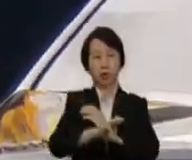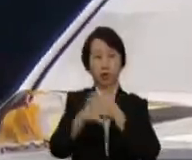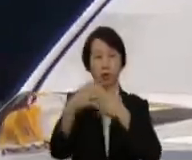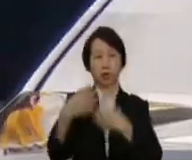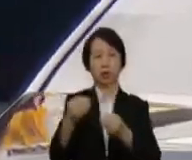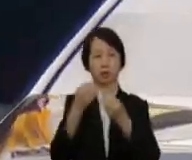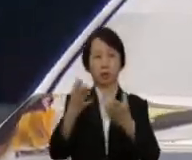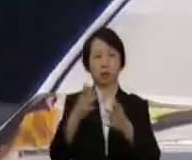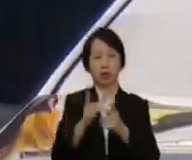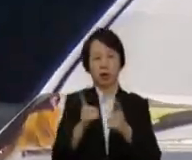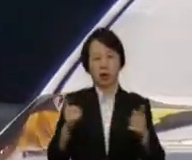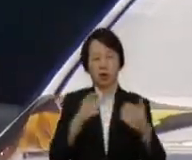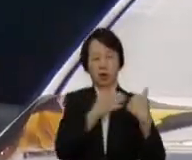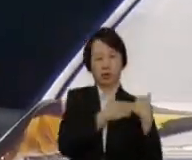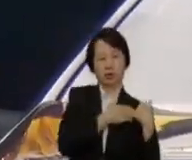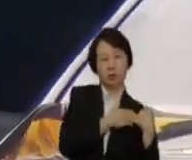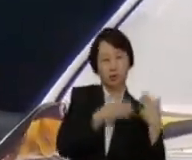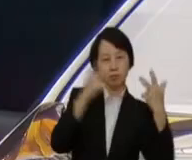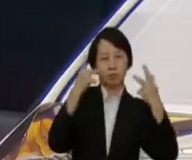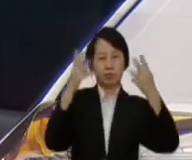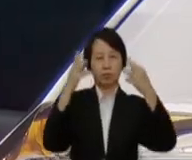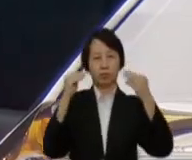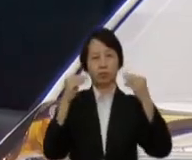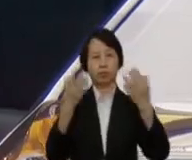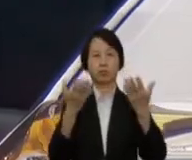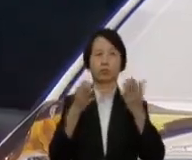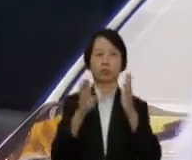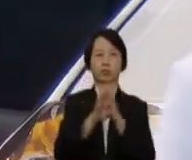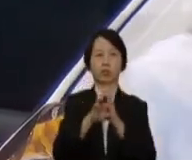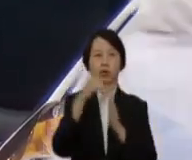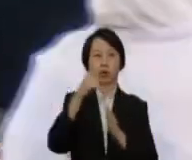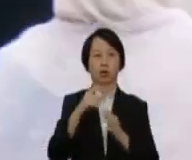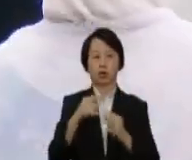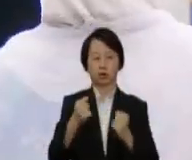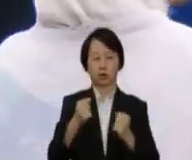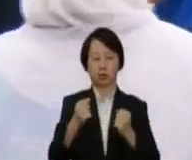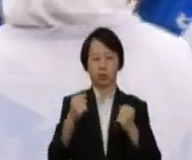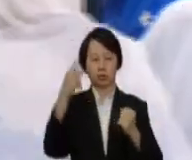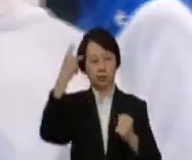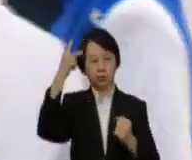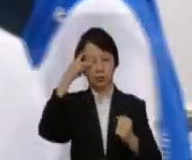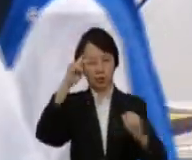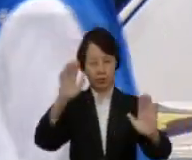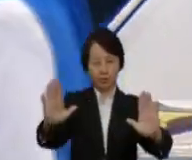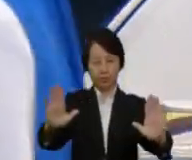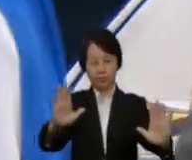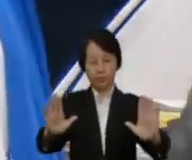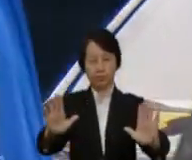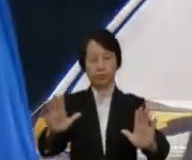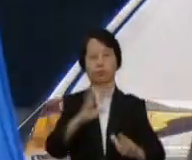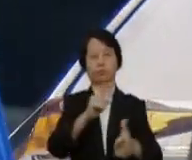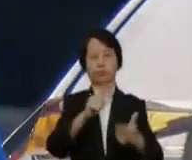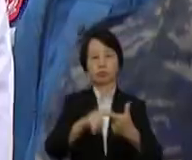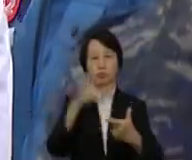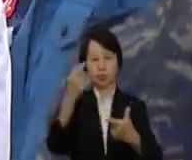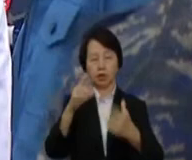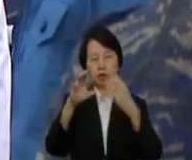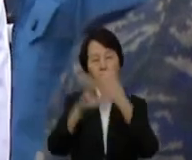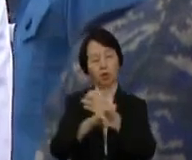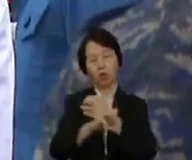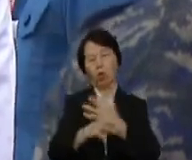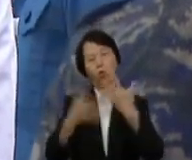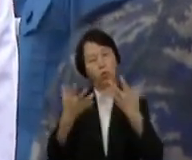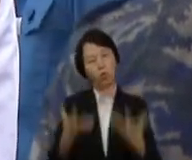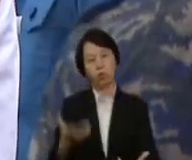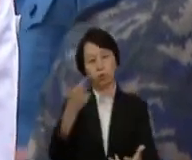dilalui sepanjang memegang portfolio ini, antaranya adalah untuk menstabilkan politik negara. Dan ketika itu cabarannya pasti lebih